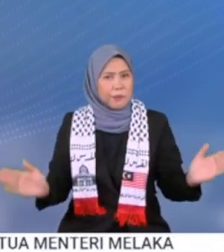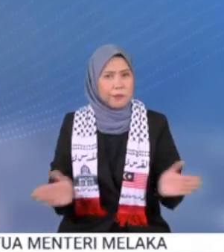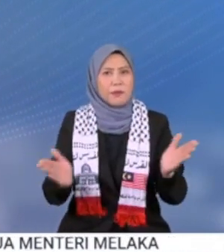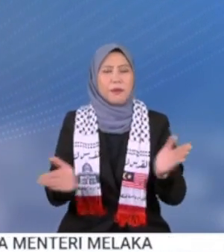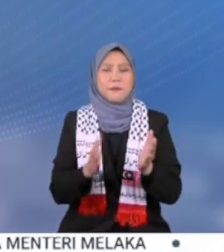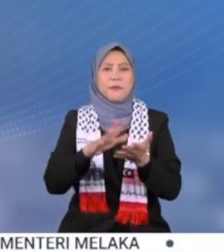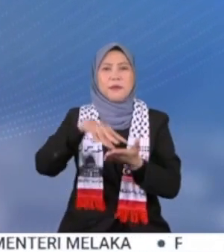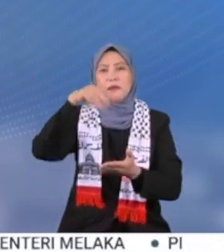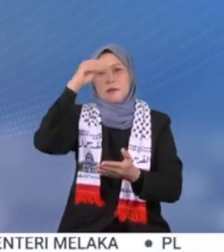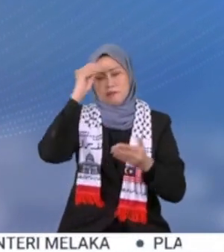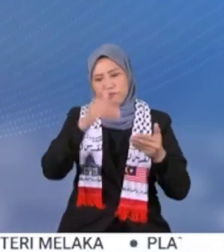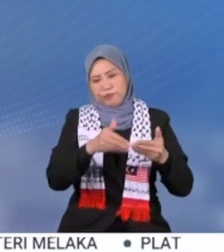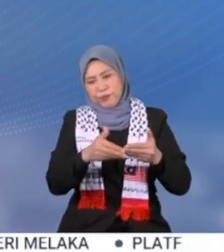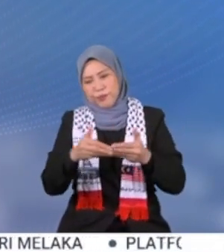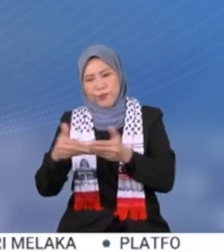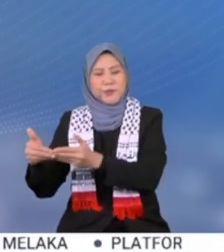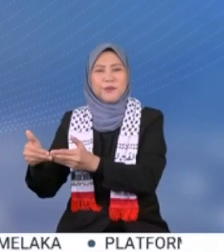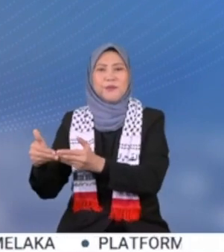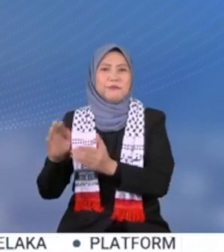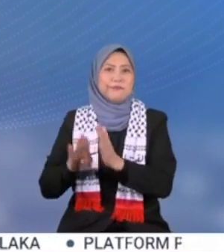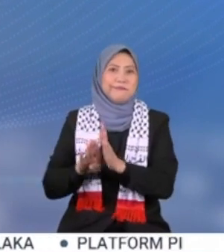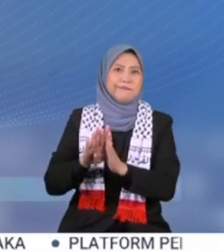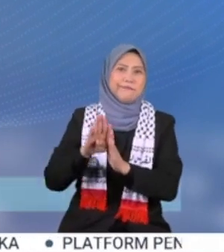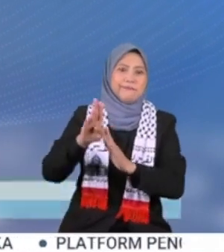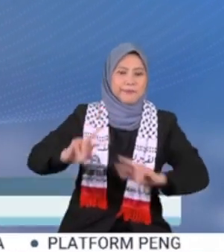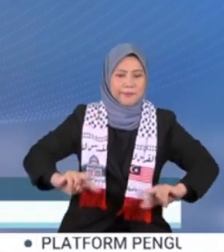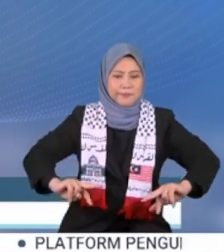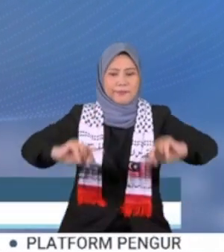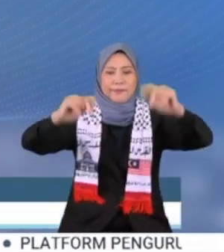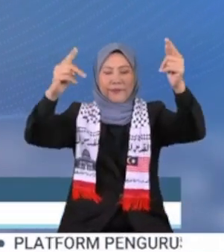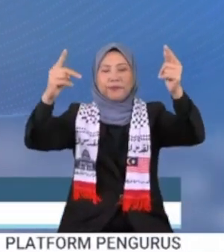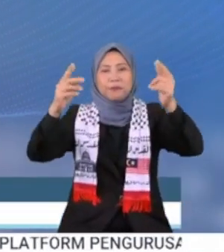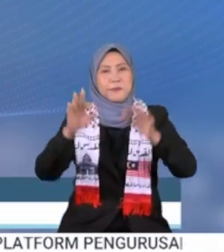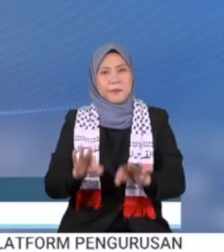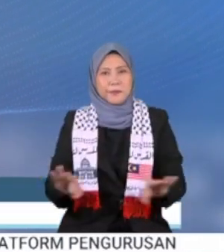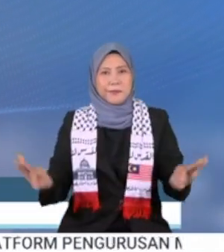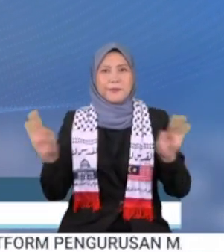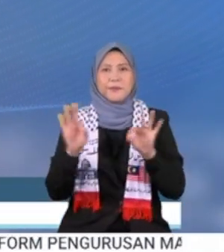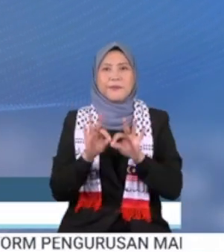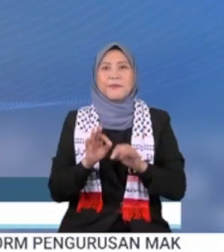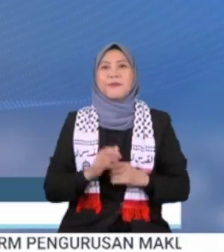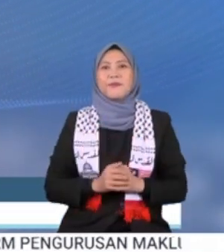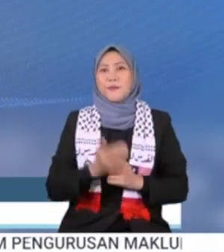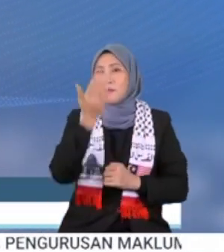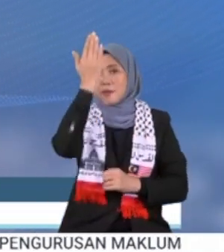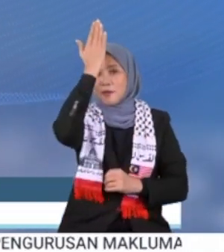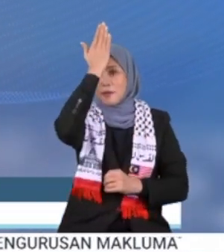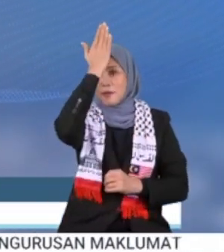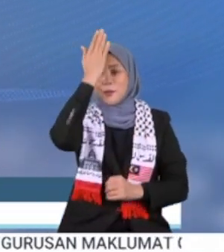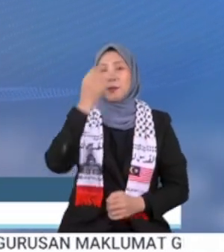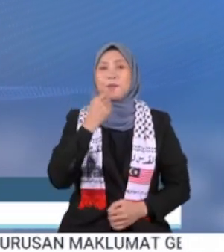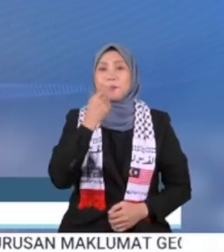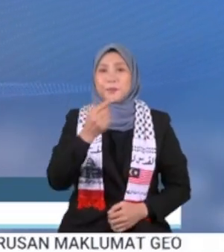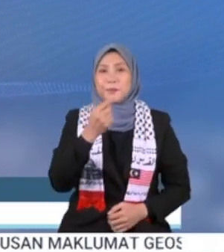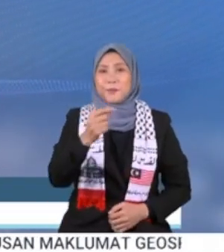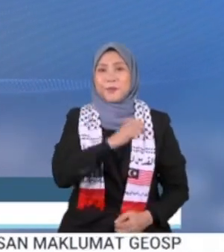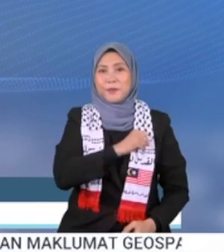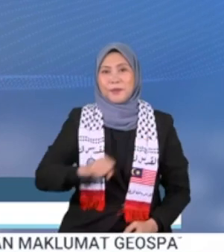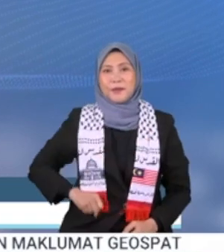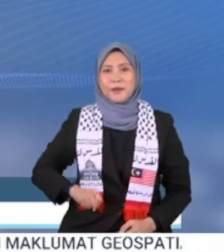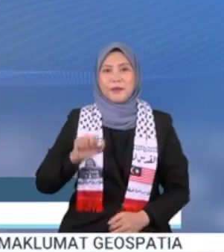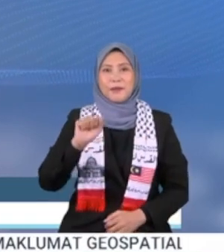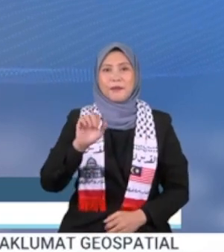sepanjang Hayat dan pembangunan peribadi yang berterusan sebagai keutamaan titah yang di-pertuan agong al-sultan Abdullah